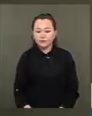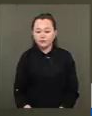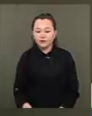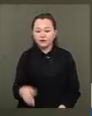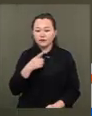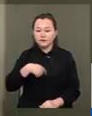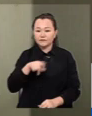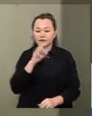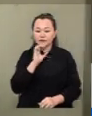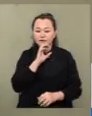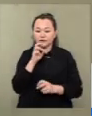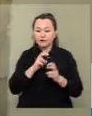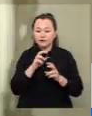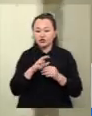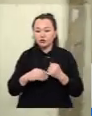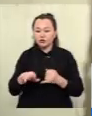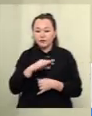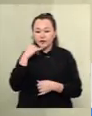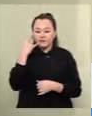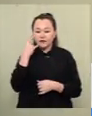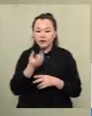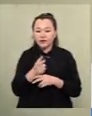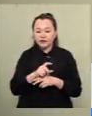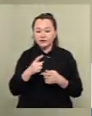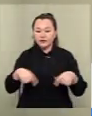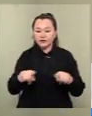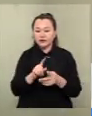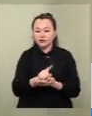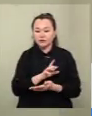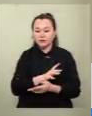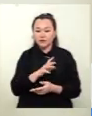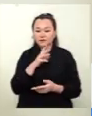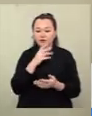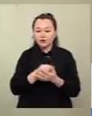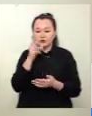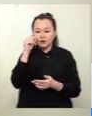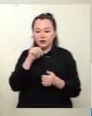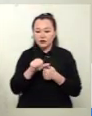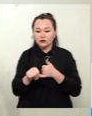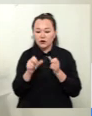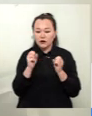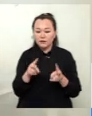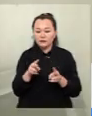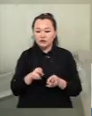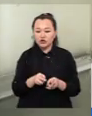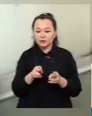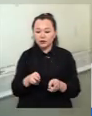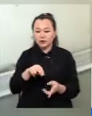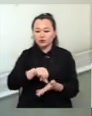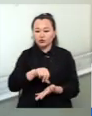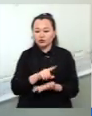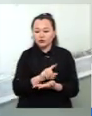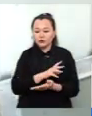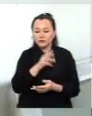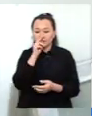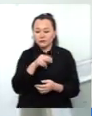Мы в северной промышленной зоне Павлодара. В этом здании должны были отбывать свой срок особо опасные преступники,